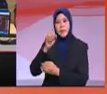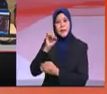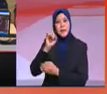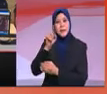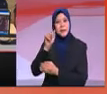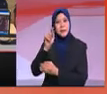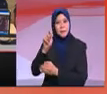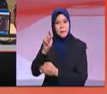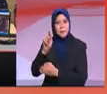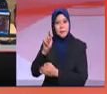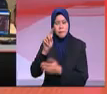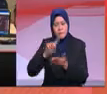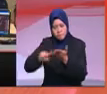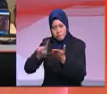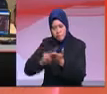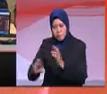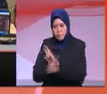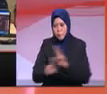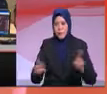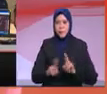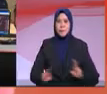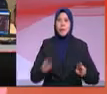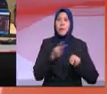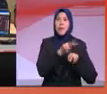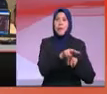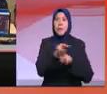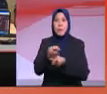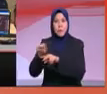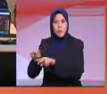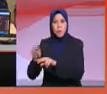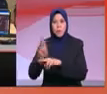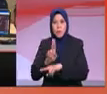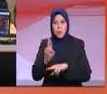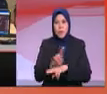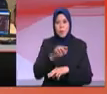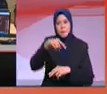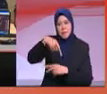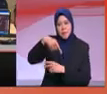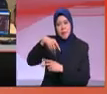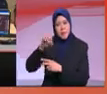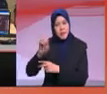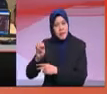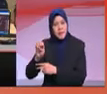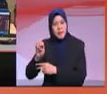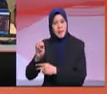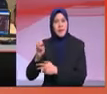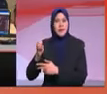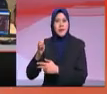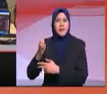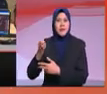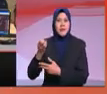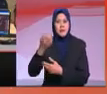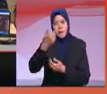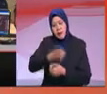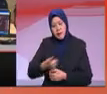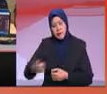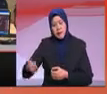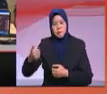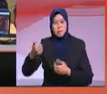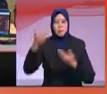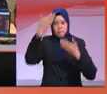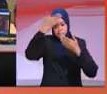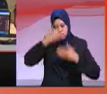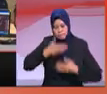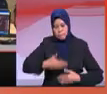kepada kesiapsiagaan hospital, pemantauan penggunaan PPE dan sebagainya, alat guna pakai, dan juga